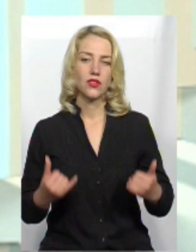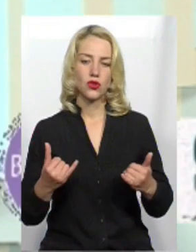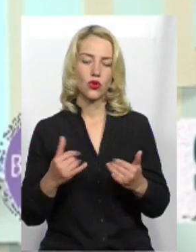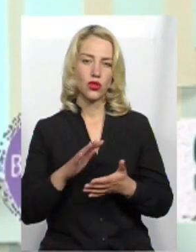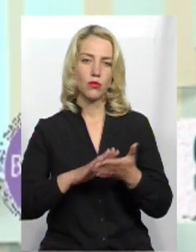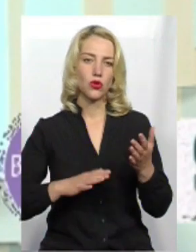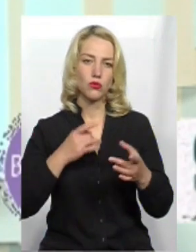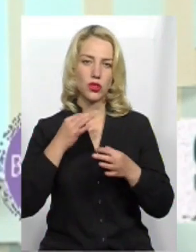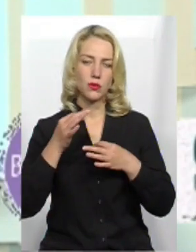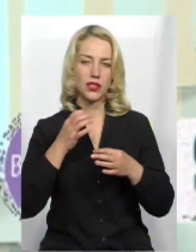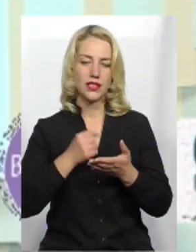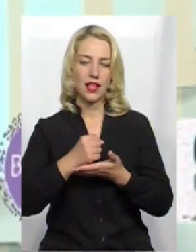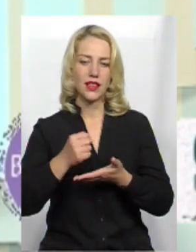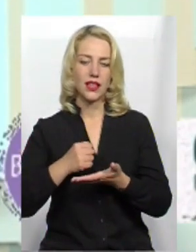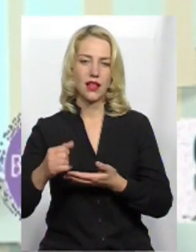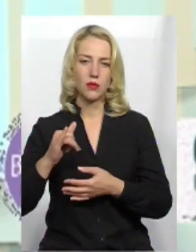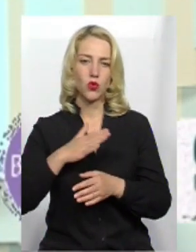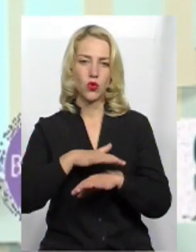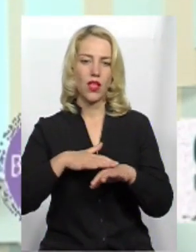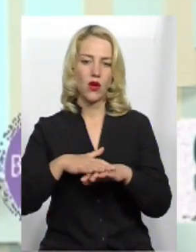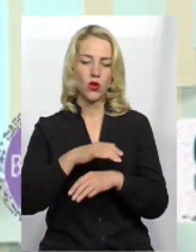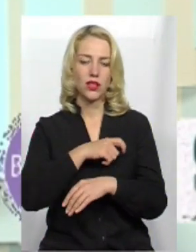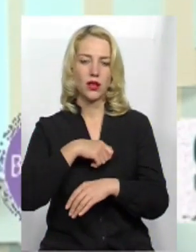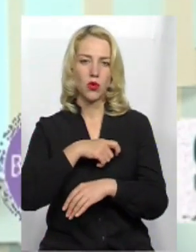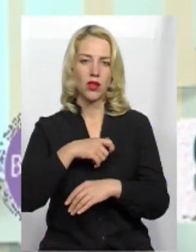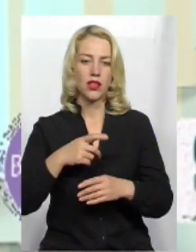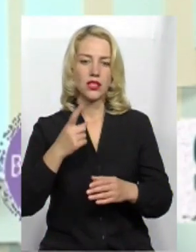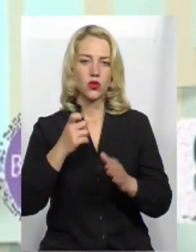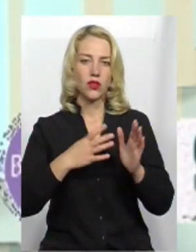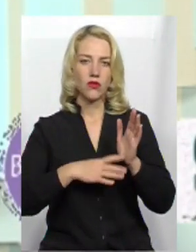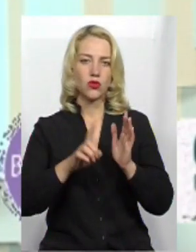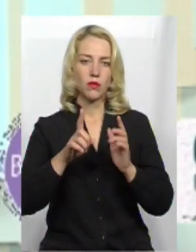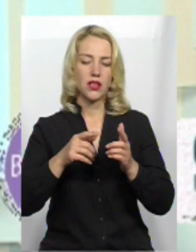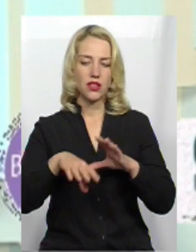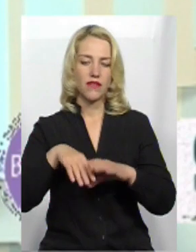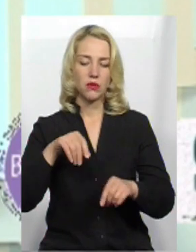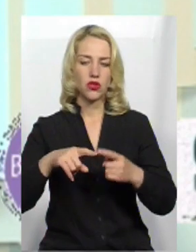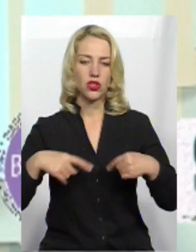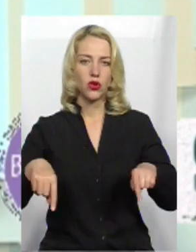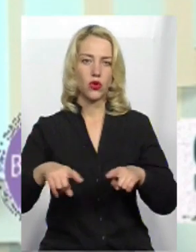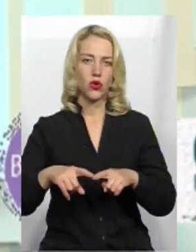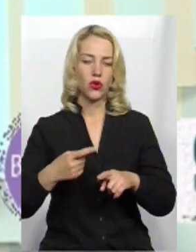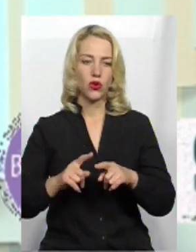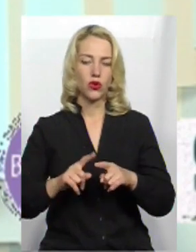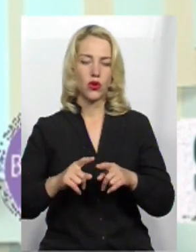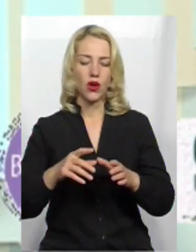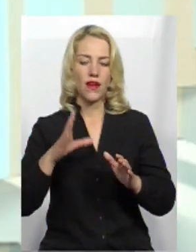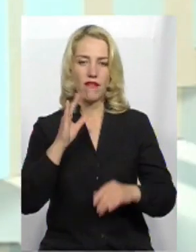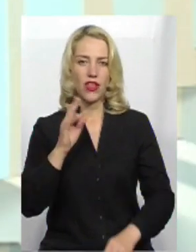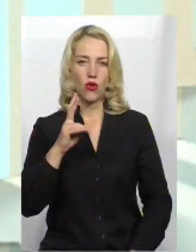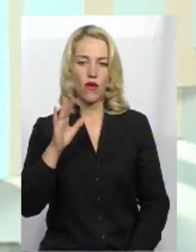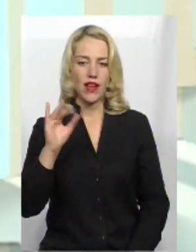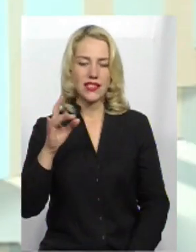Сьогодні продовжуємо спілкуватись із кандидатами у народні депутати від 191-го виборчого округу. В його межі